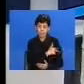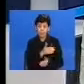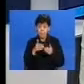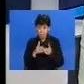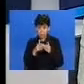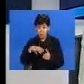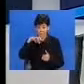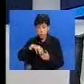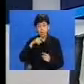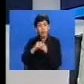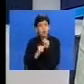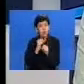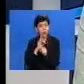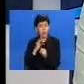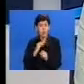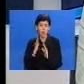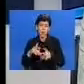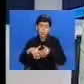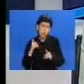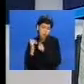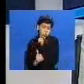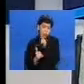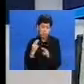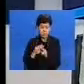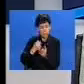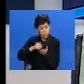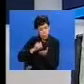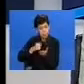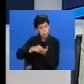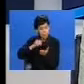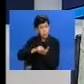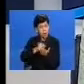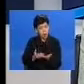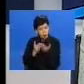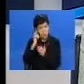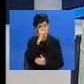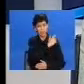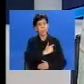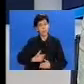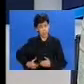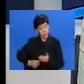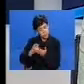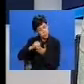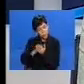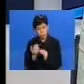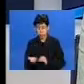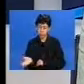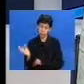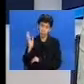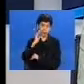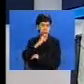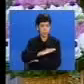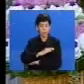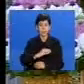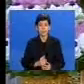100ปีค่ะประสบกนิกรก็ยังคงเดินทางมาร่วมลงนามถวายพระพรพระบาทสมเด็จพระเจ้าอยู่หัวอย่างต่อเนื่องตลอดทั้งวันเหมือนเช่นเค